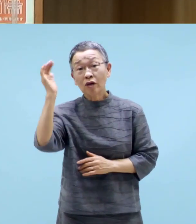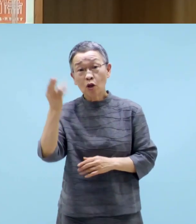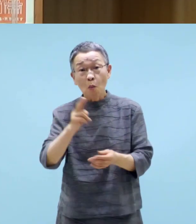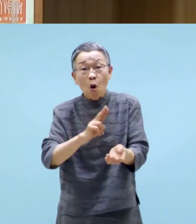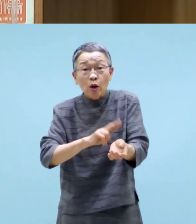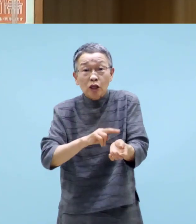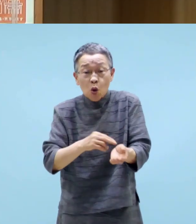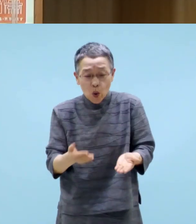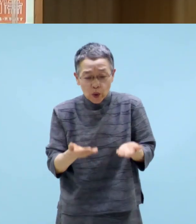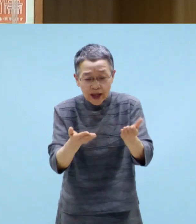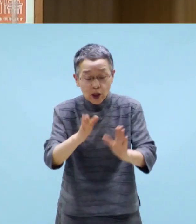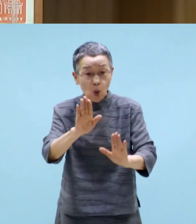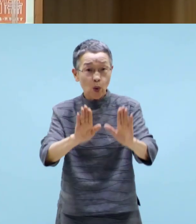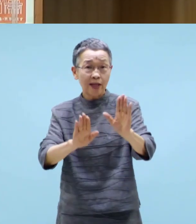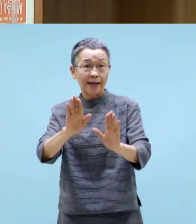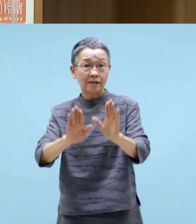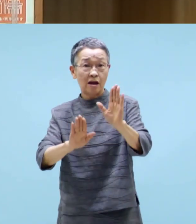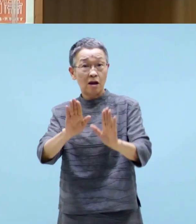を